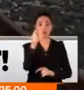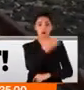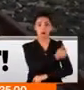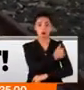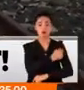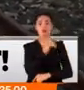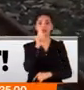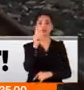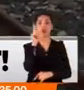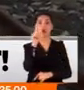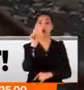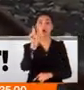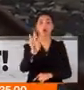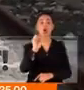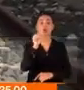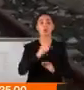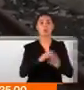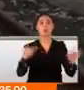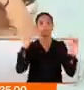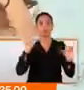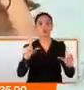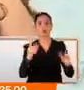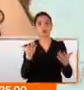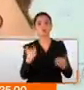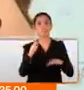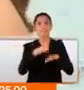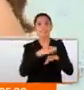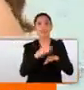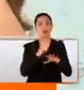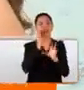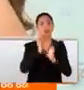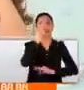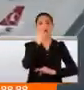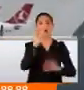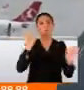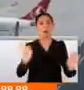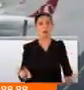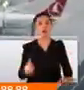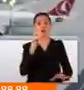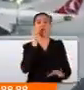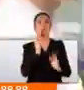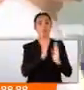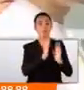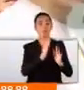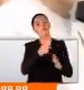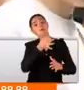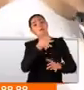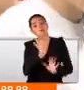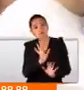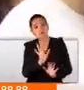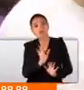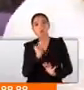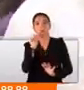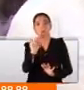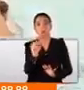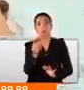aşının üzerinden 14 gün geçmiş olması gerekiyor. Yavaş yavaş insanlar da alışmaya başlıyorlar. Bu böyle devam edecek mi bilmiyorum. Ama